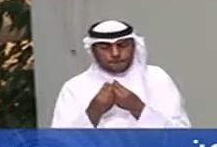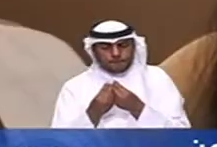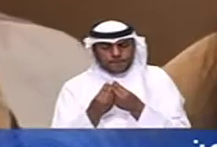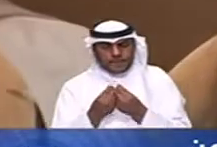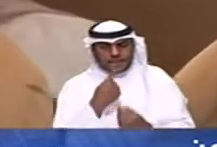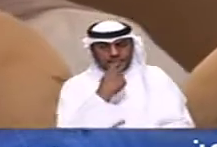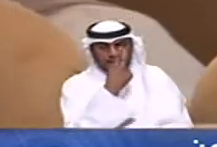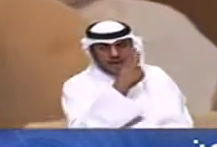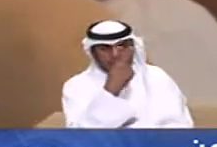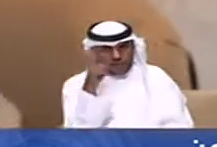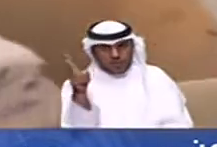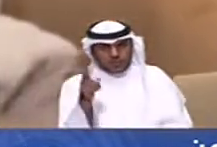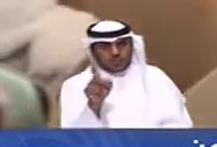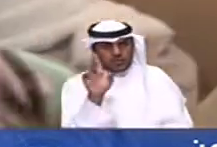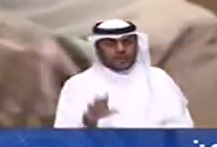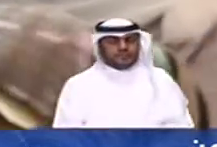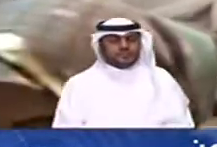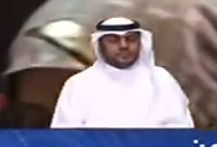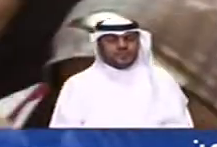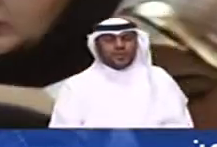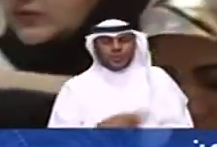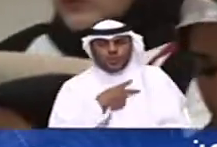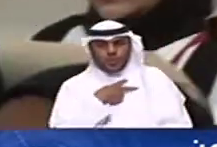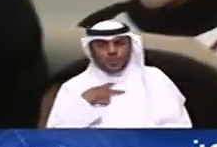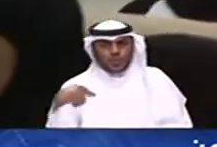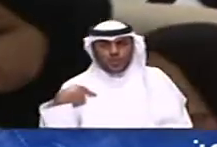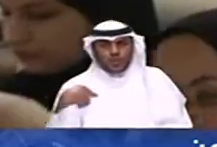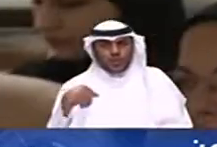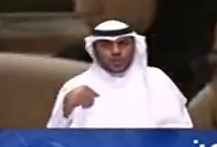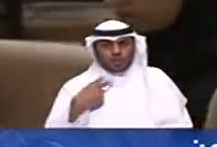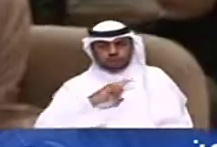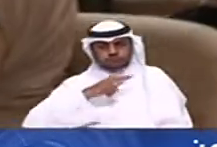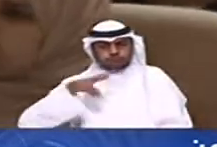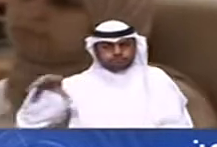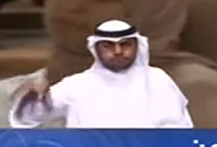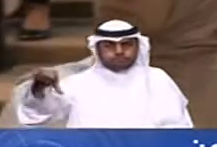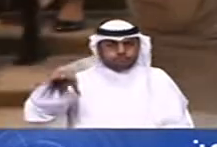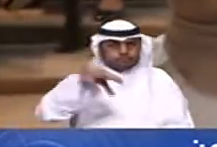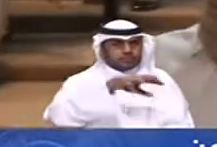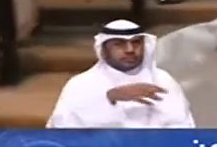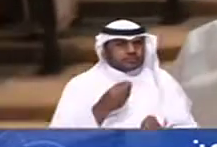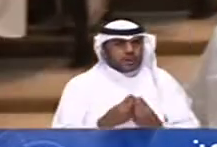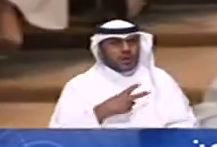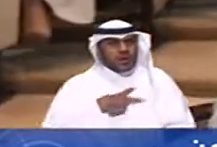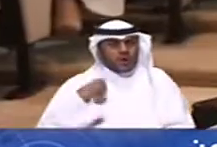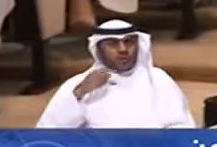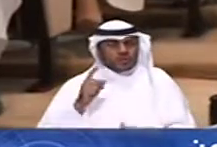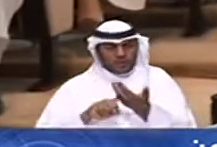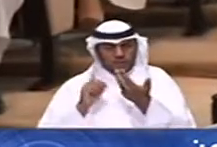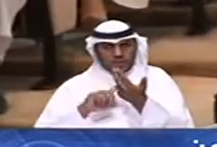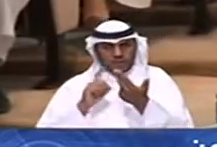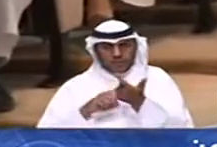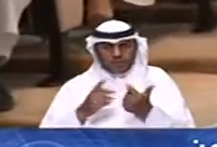29/3/2020. حضر العديد من الجهات الحكومية المشاركة في خطة التنمية بهدف وضع الأليات التي سوف يتم